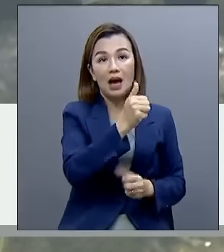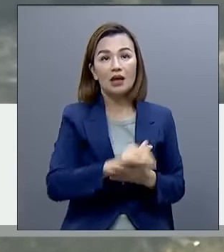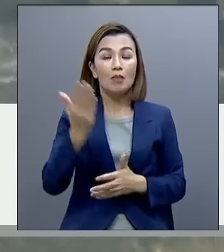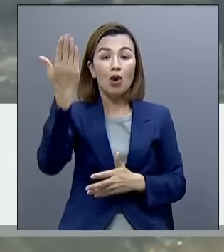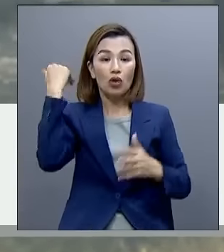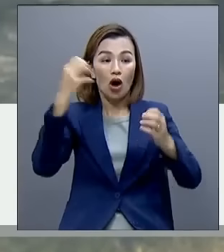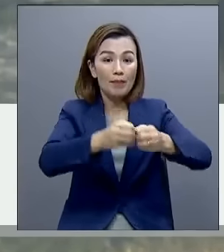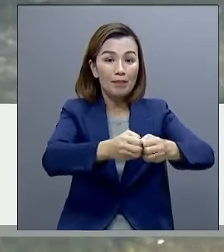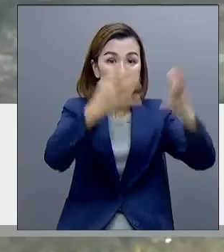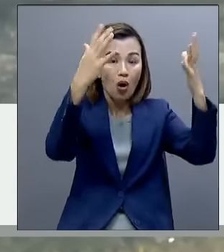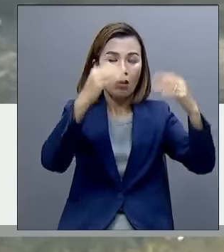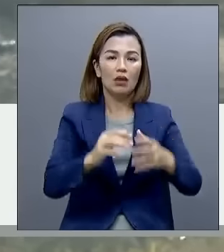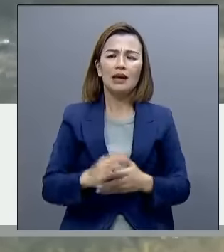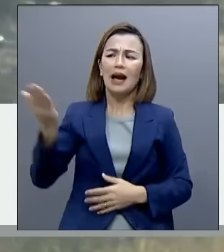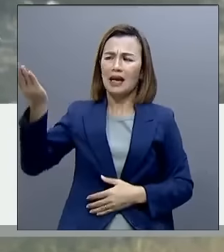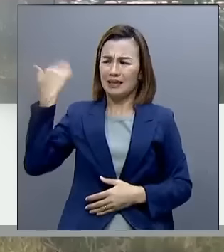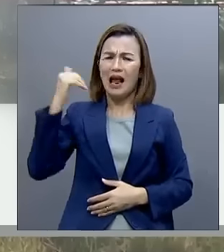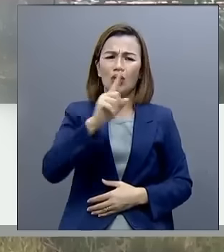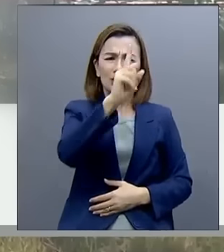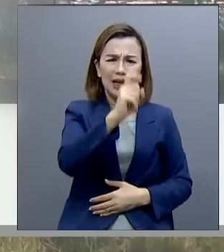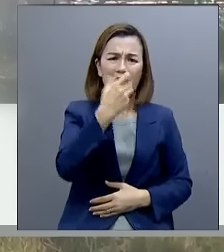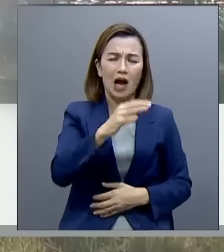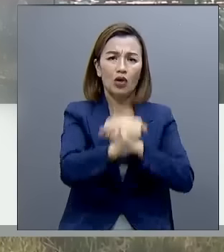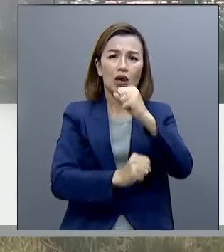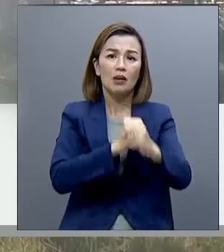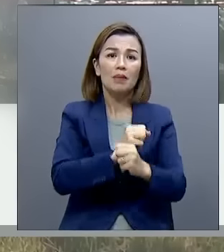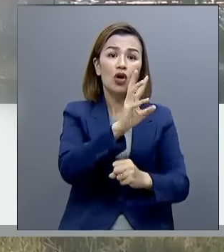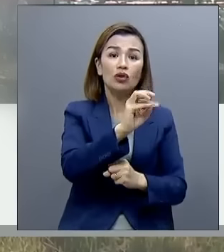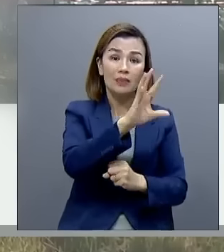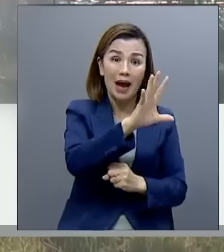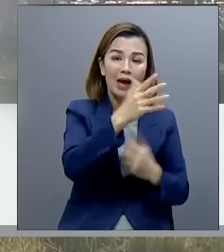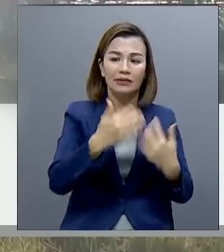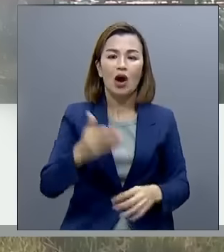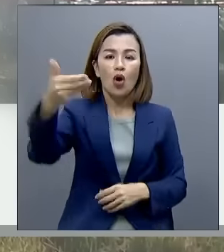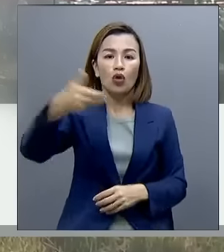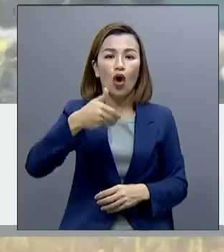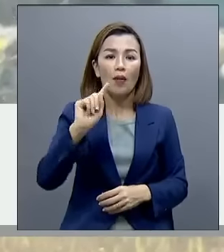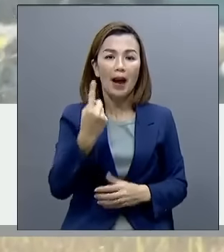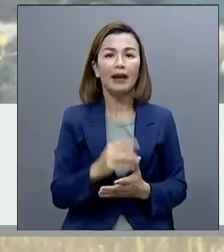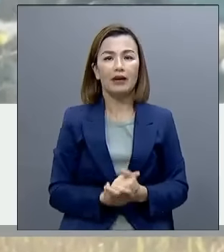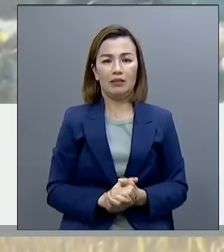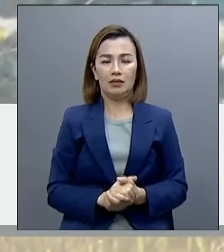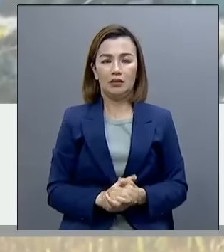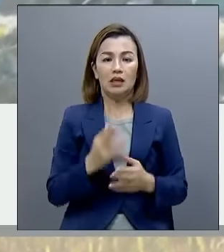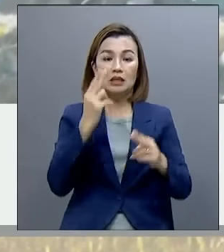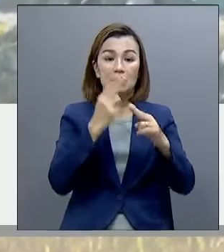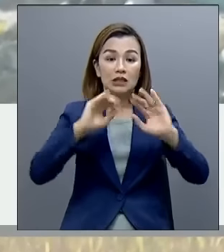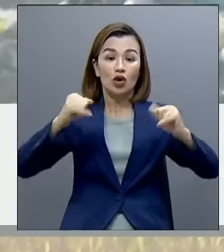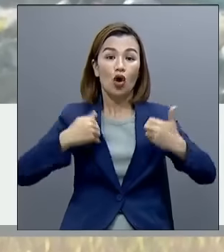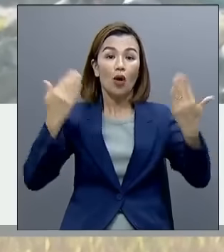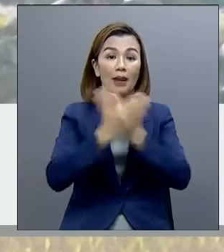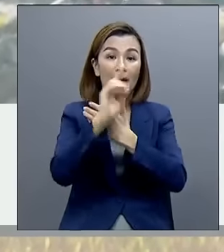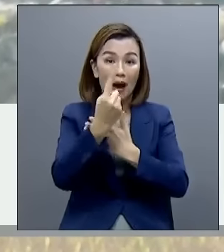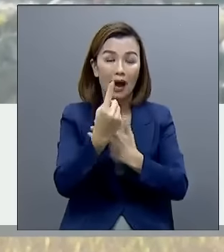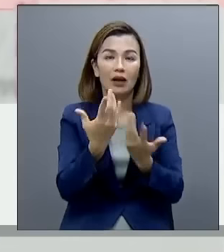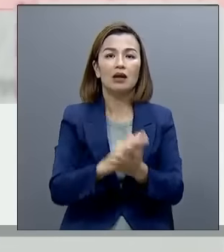ระเบิดจนมีคนเสียชีวิตเมื่อปลายปี2565ก็ตามส่วนสารที่เก็บไว้ในโรงงานโพแทสเซียมคลอไรด์ที่